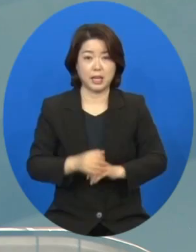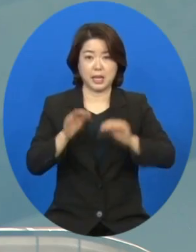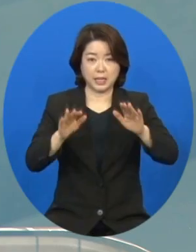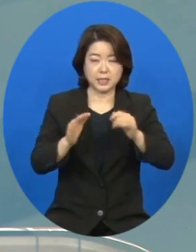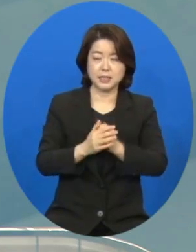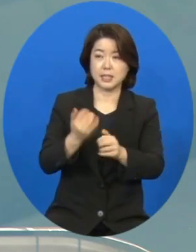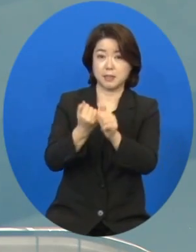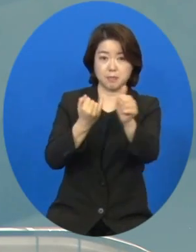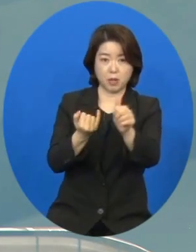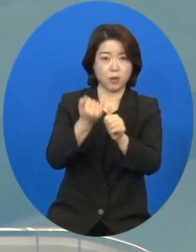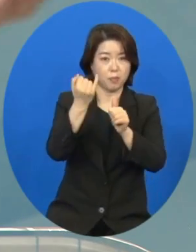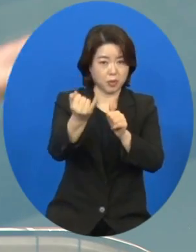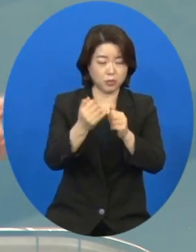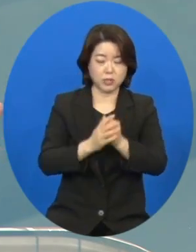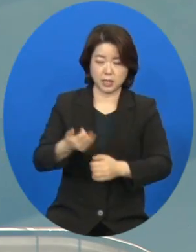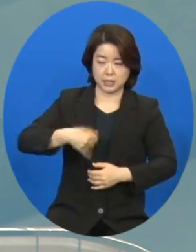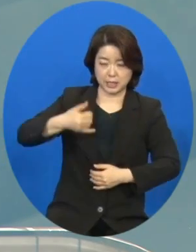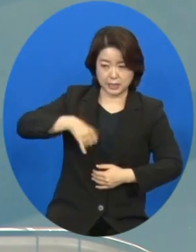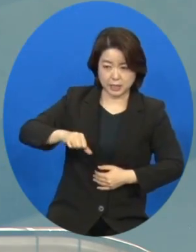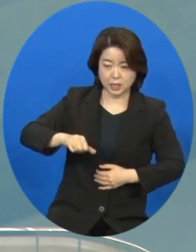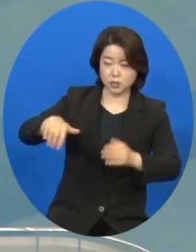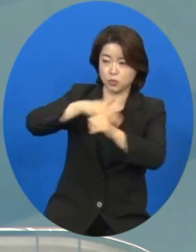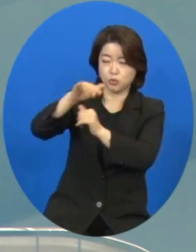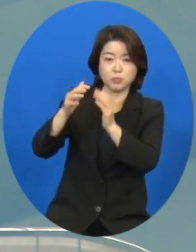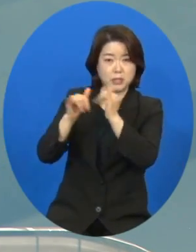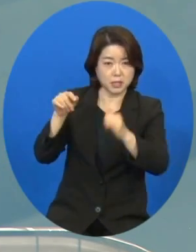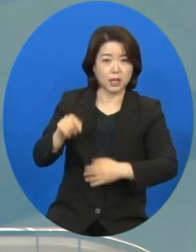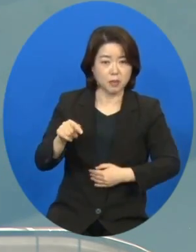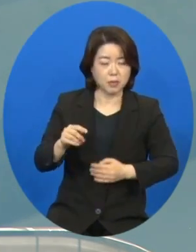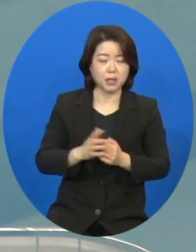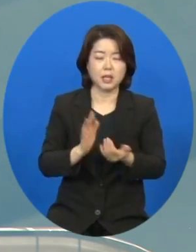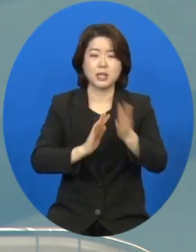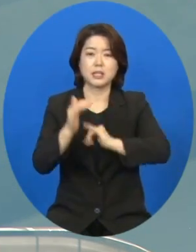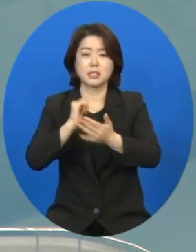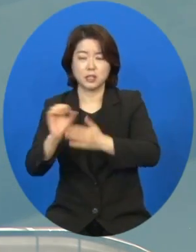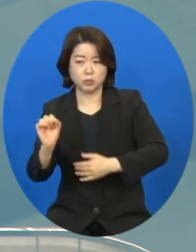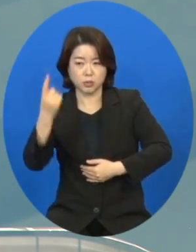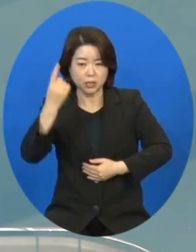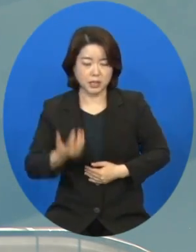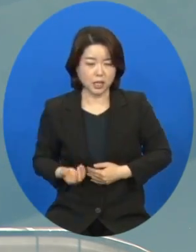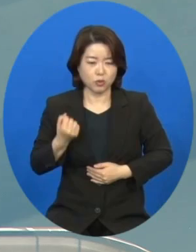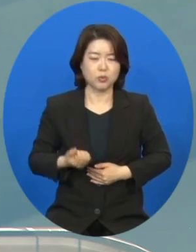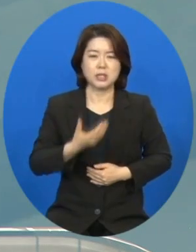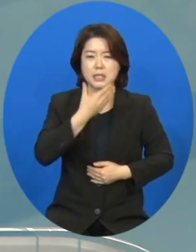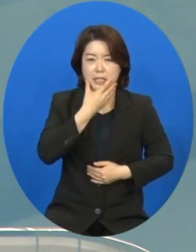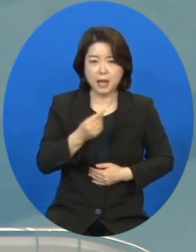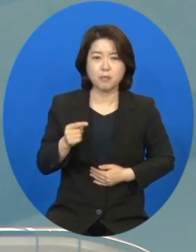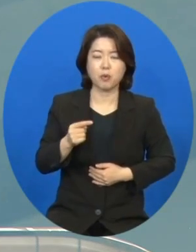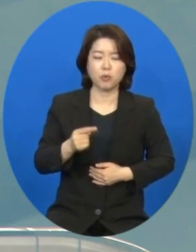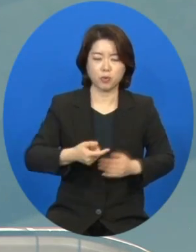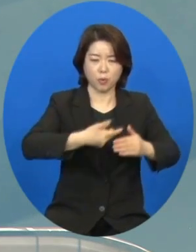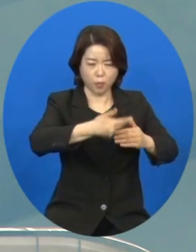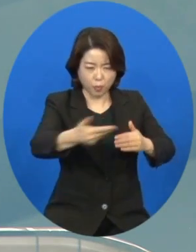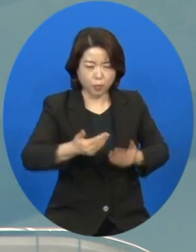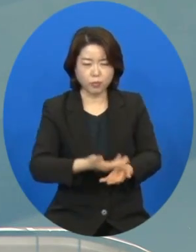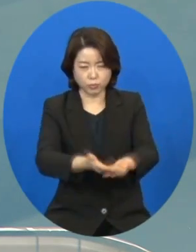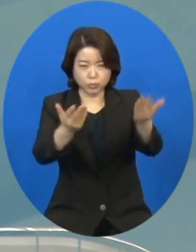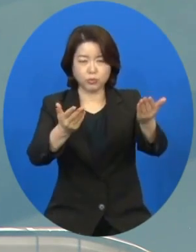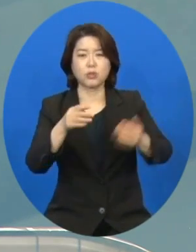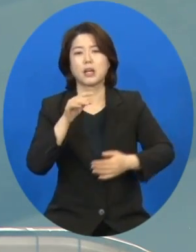배우자에게, 부모님에게, 자녀들에게, 주위 사람에게 예수님으로 인하여 누리는 이 행복을 흘려보내는